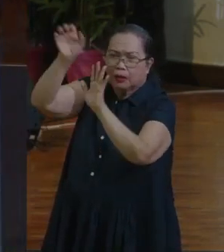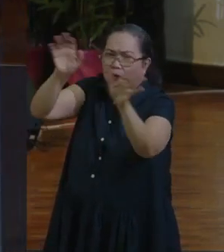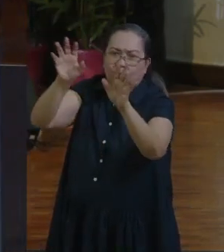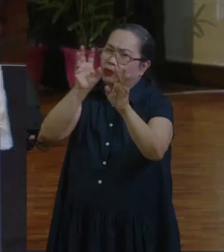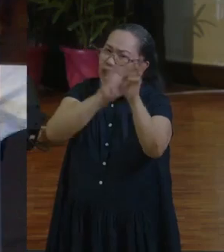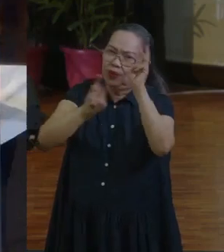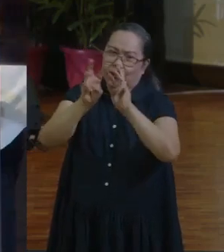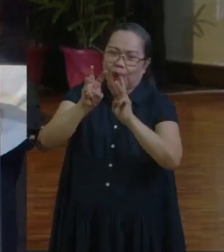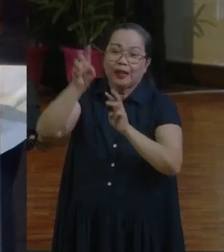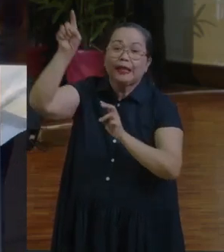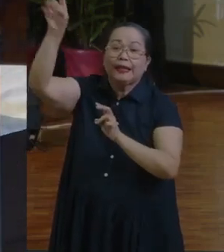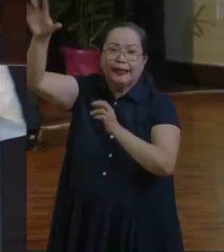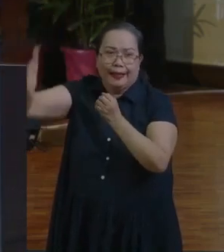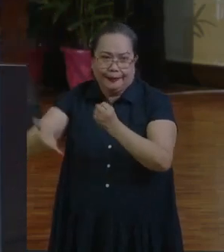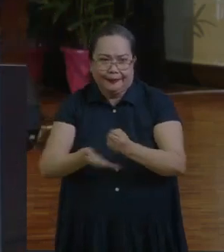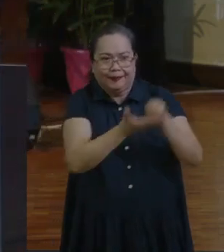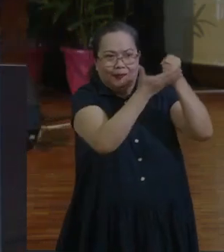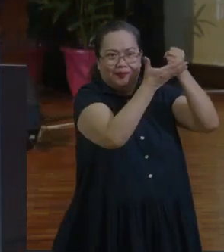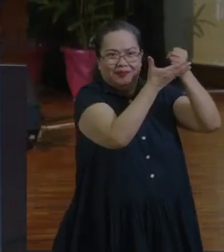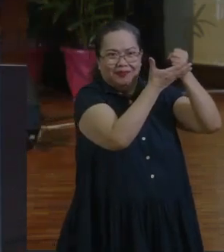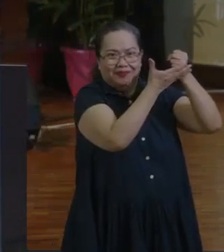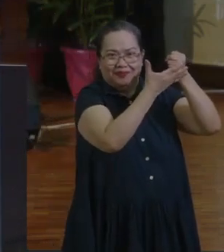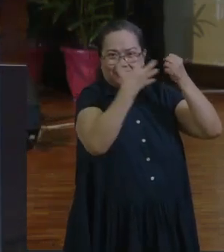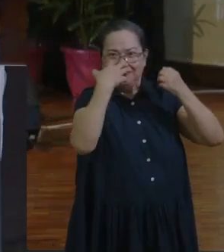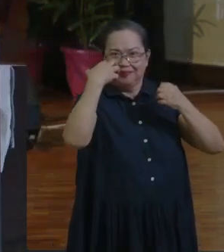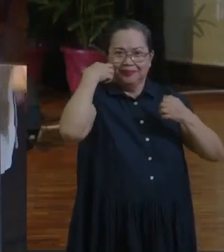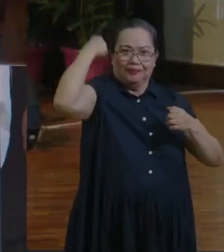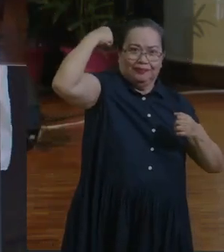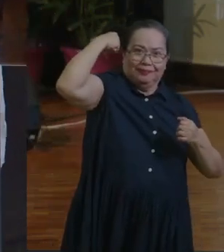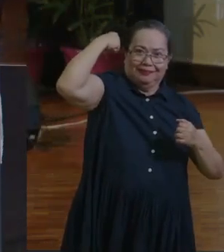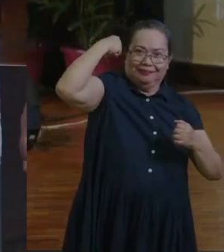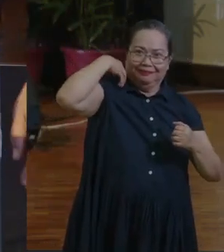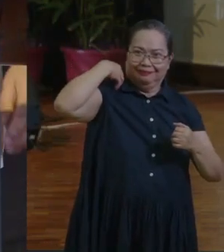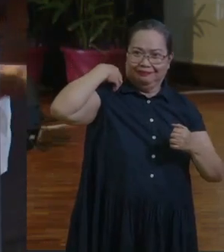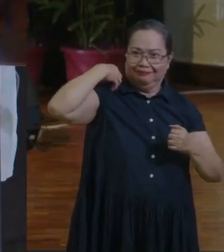mag-alala. Siya ang kakapit sa inyo.